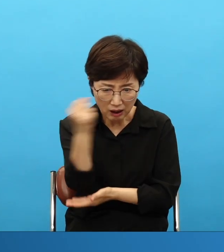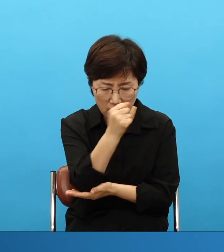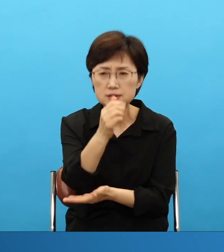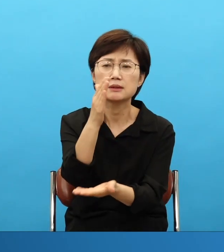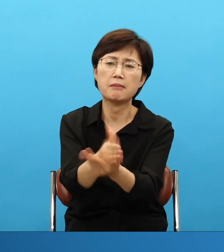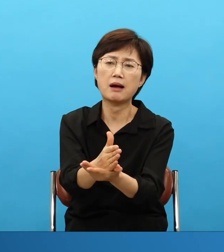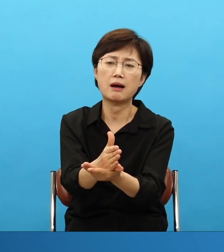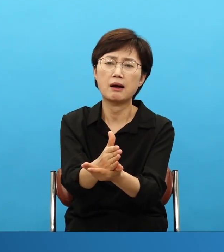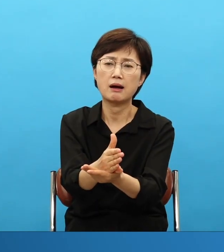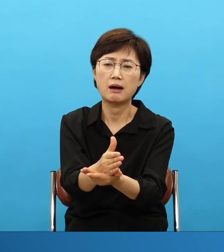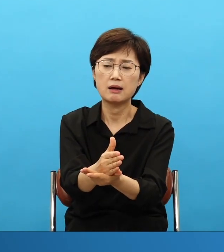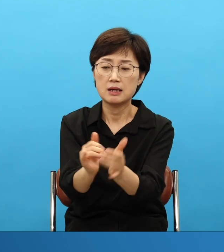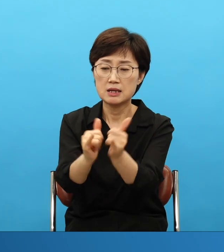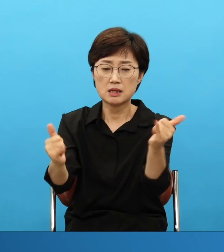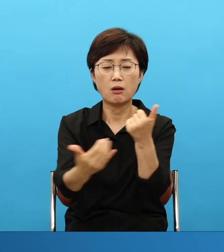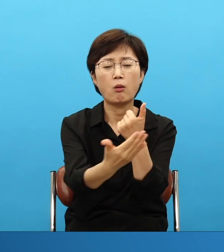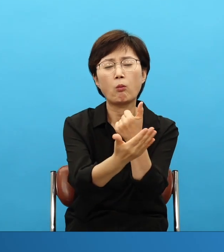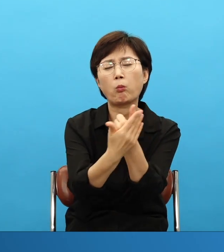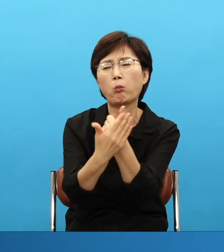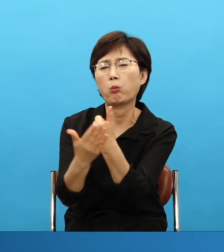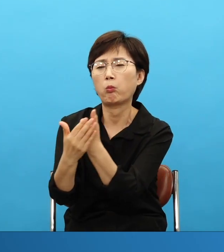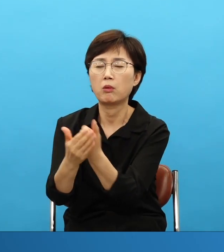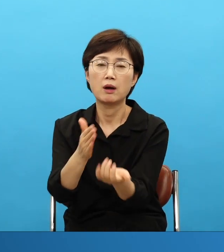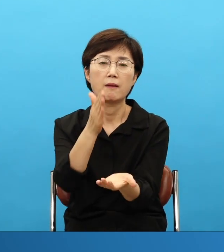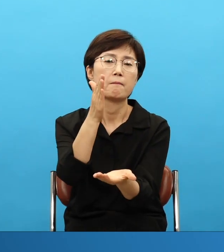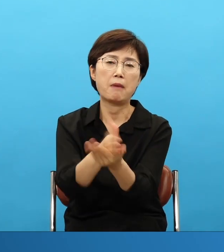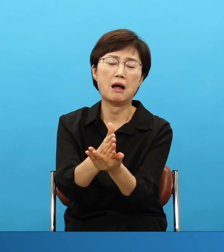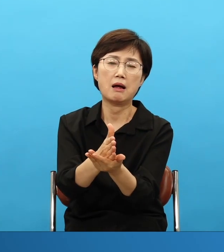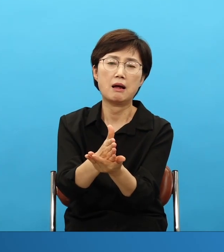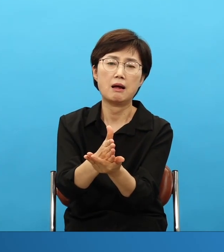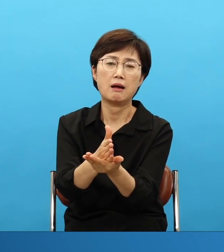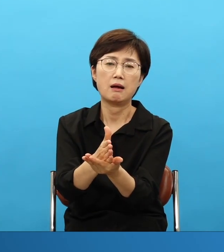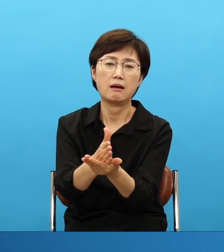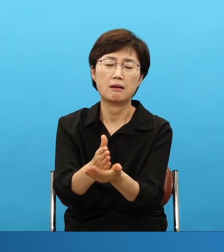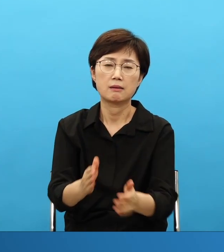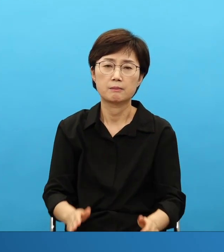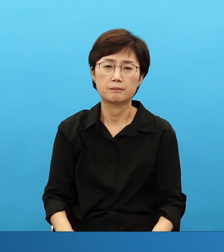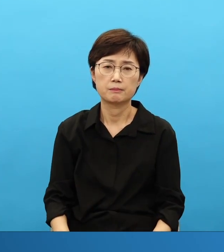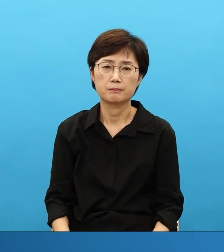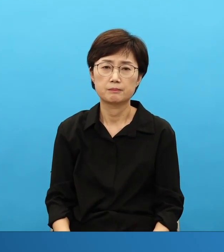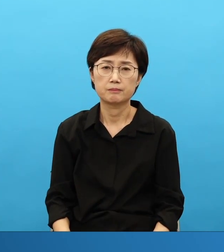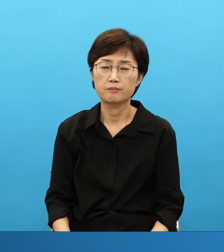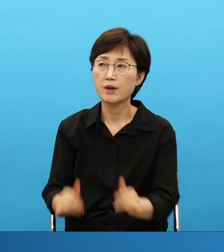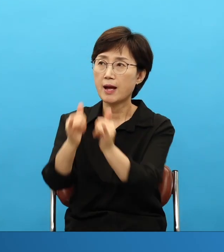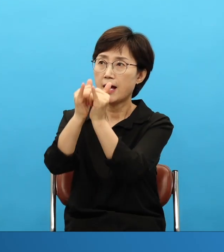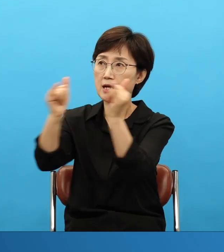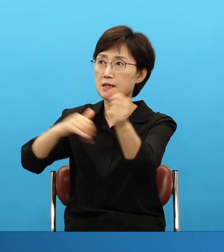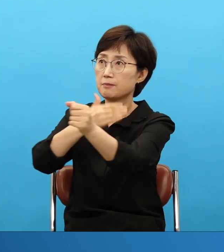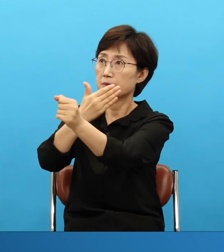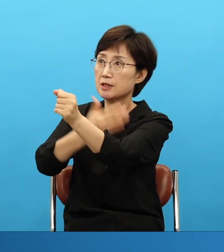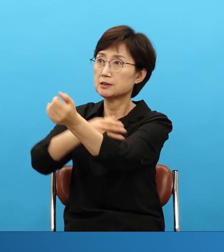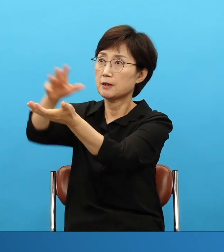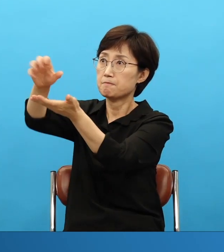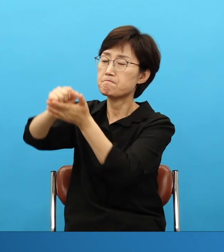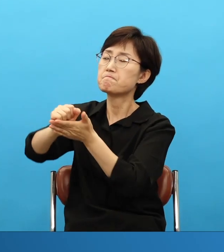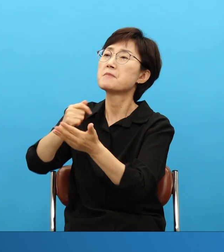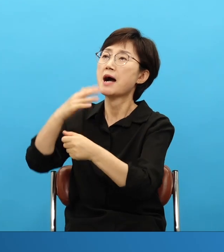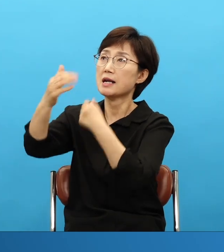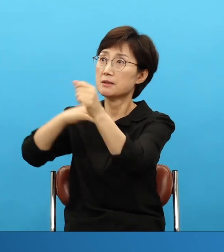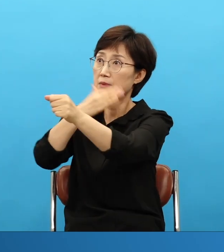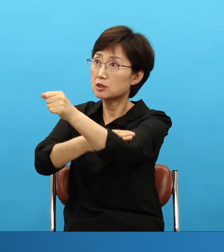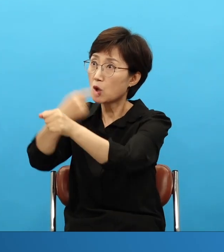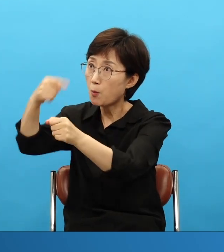마라 사람의 도움을 기다리지 마라 하나님의 능력 험해서 그 사람